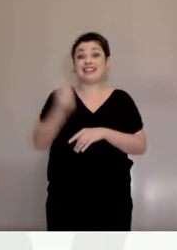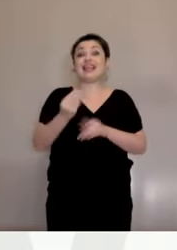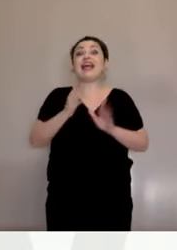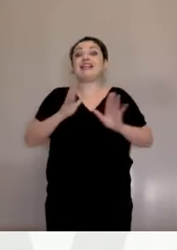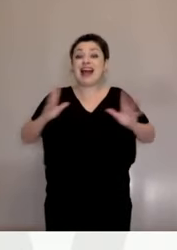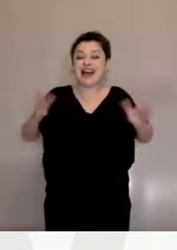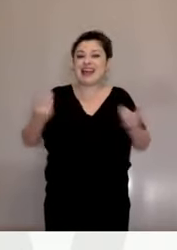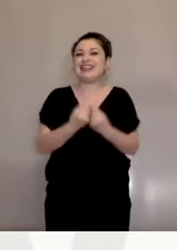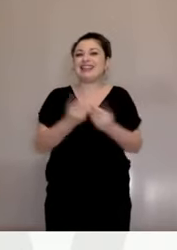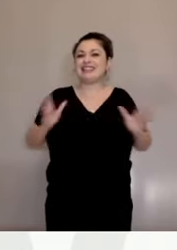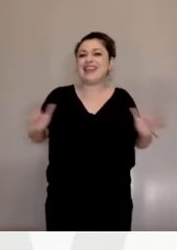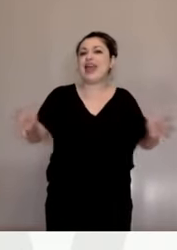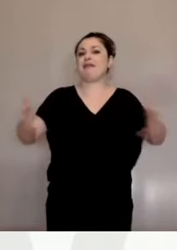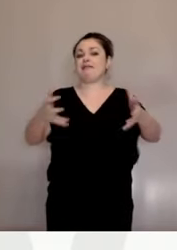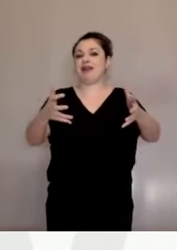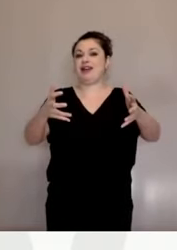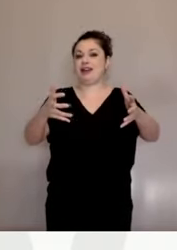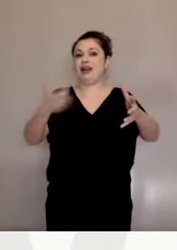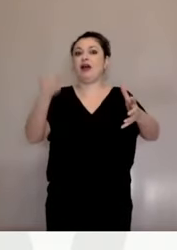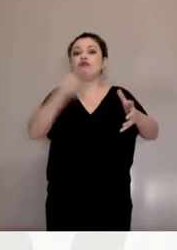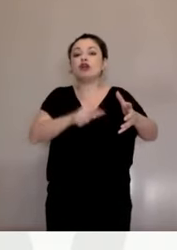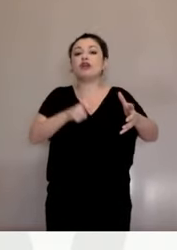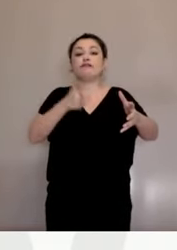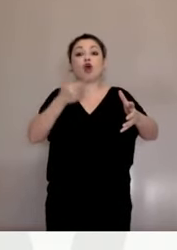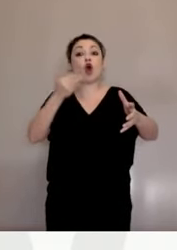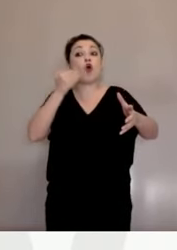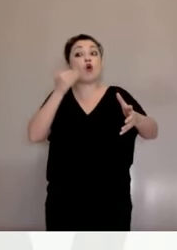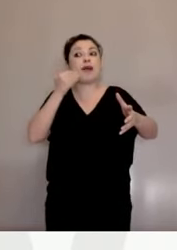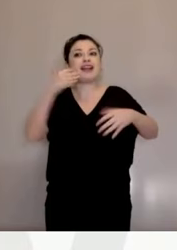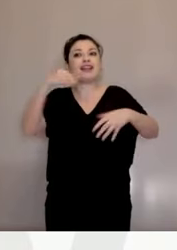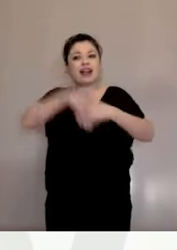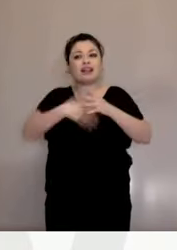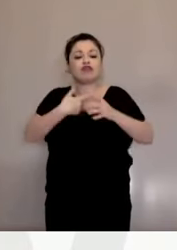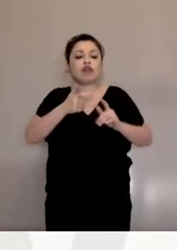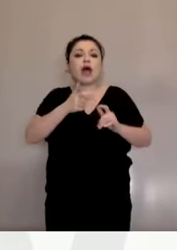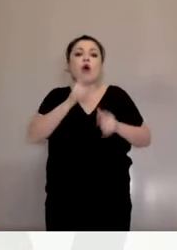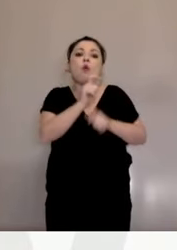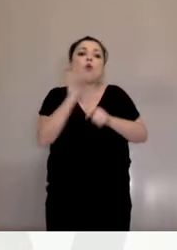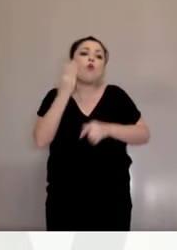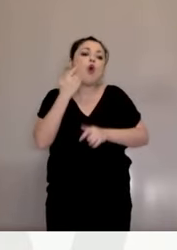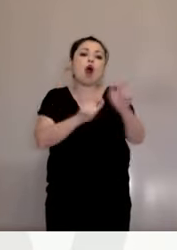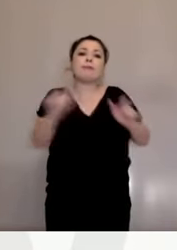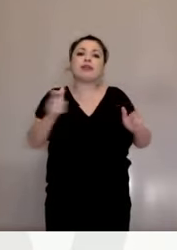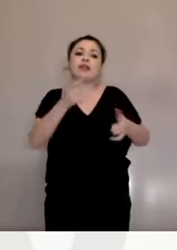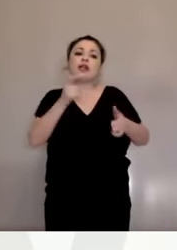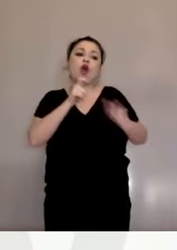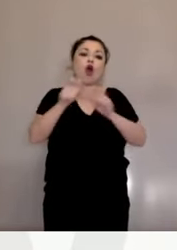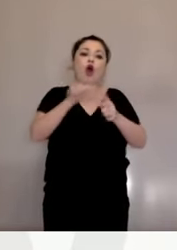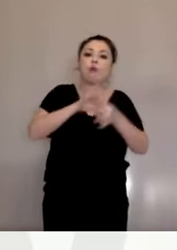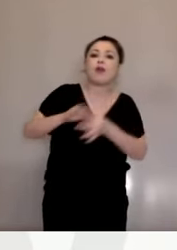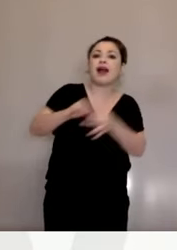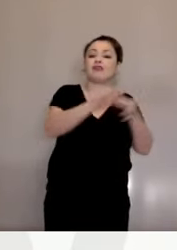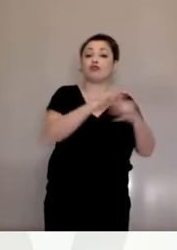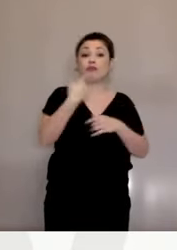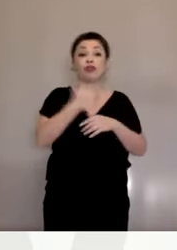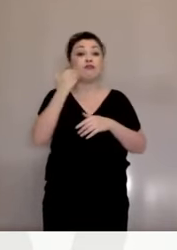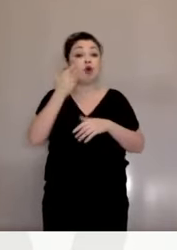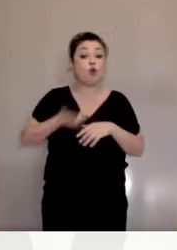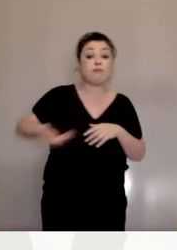fatta della comunicazione di tutti gli uomini, perché l'umanità e il linguaggio